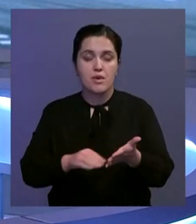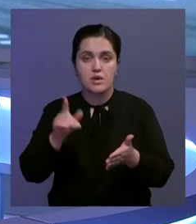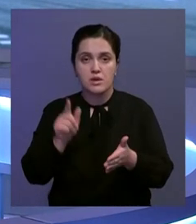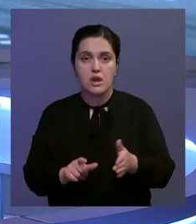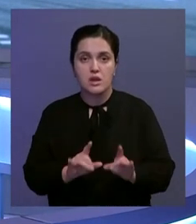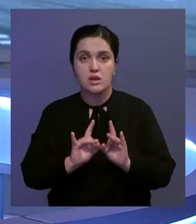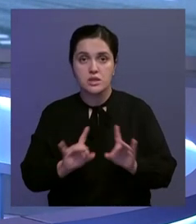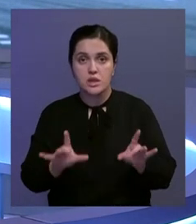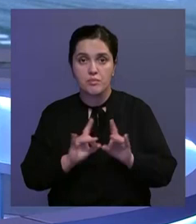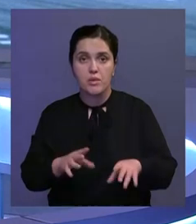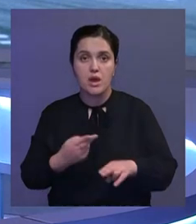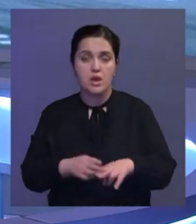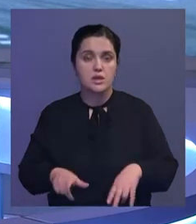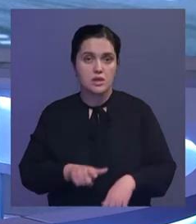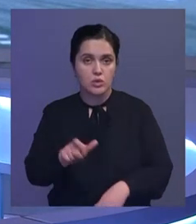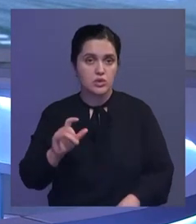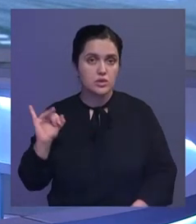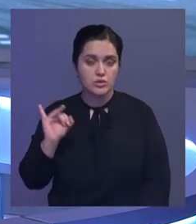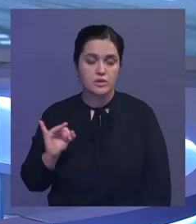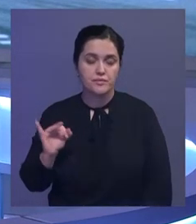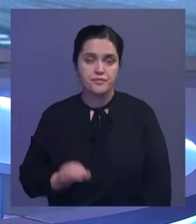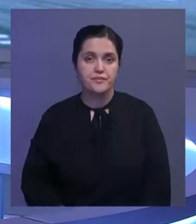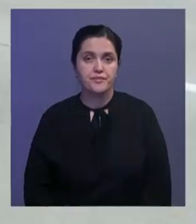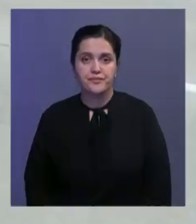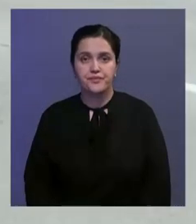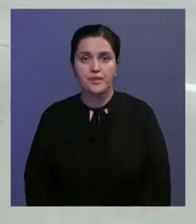Марина Золотарева расскажет подробности этой дорожной истории.